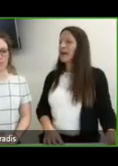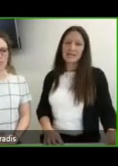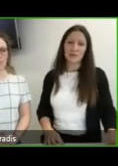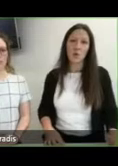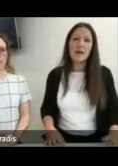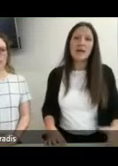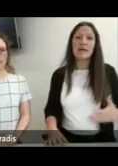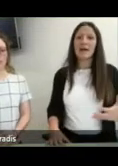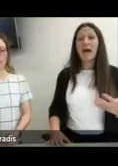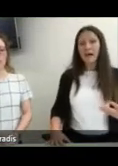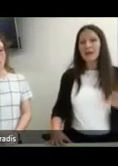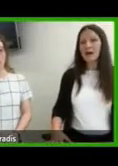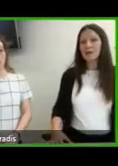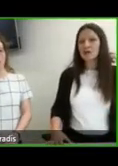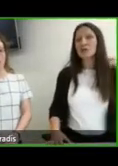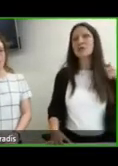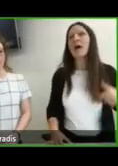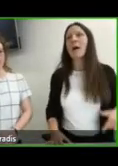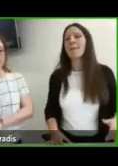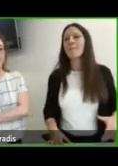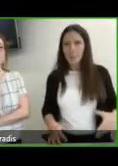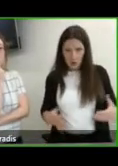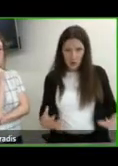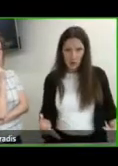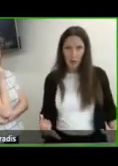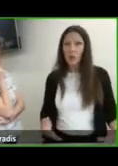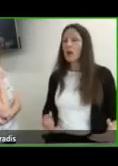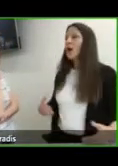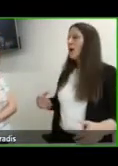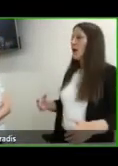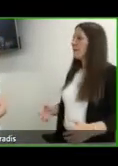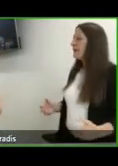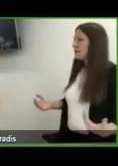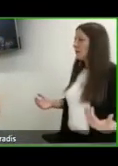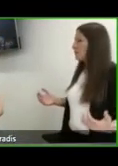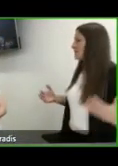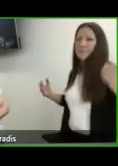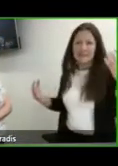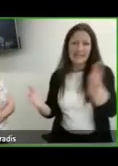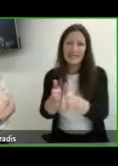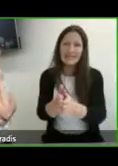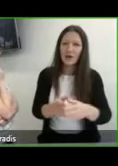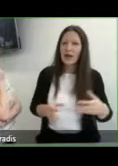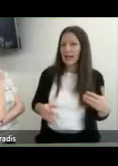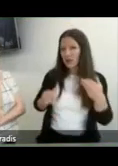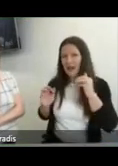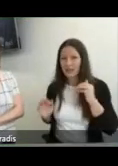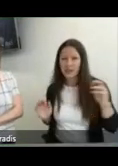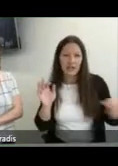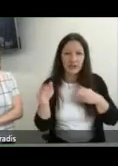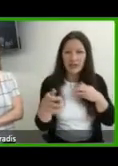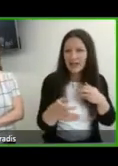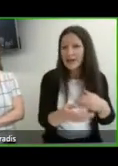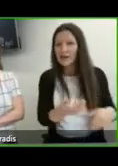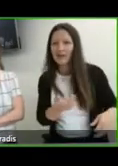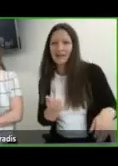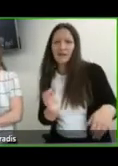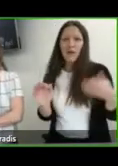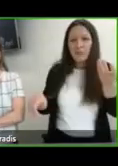devant mes réseaux, rarement je suis en posture de scepticisme et là, je vais aller